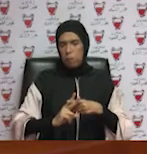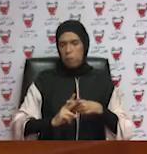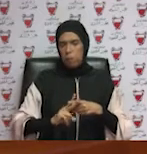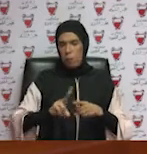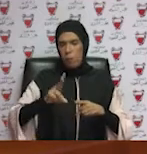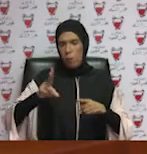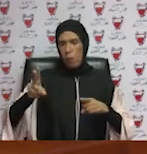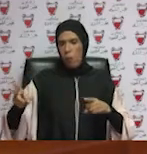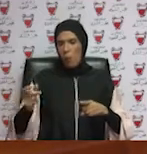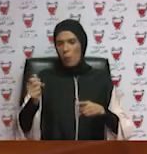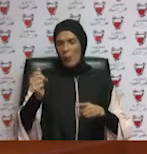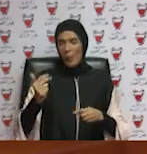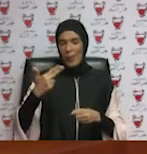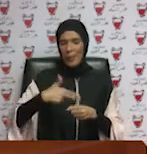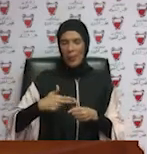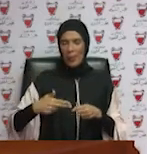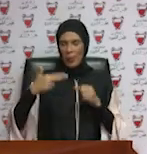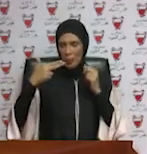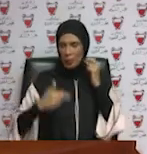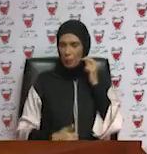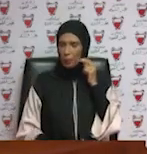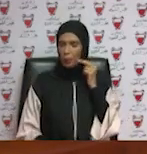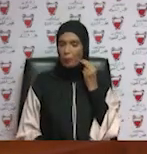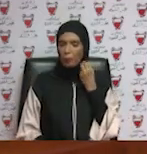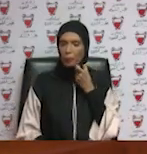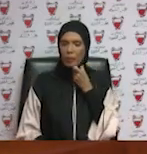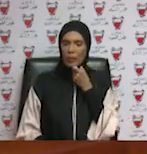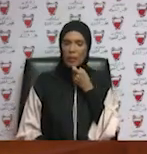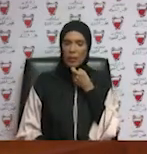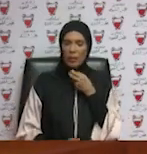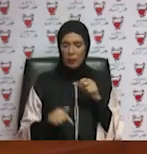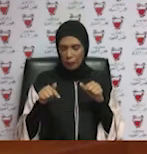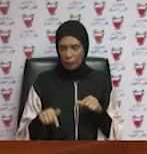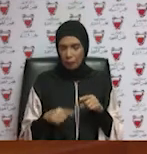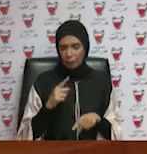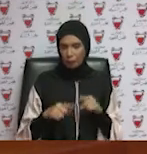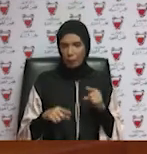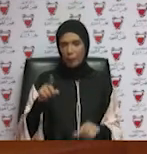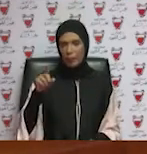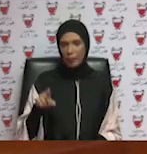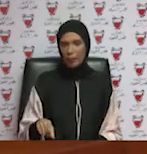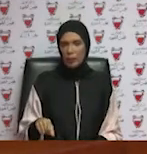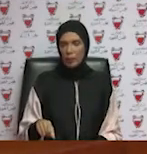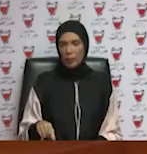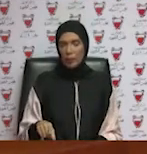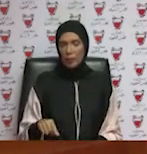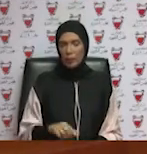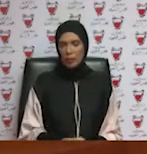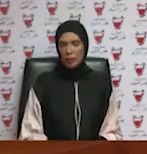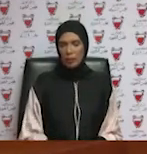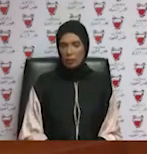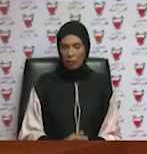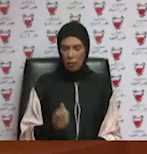لتنويع مصادر النفط. ونحن الآن مع الرئيس نواجه مشكلة كبيرة. اليوم في 2014 كان